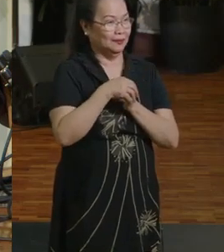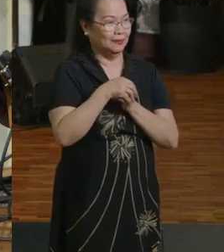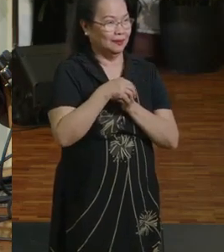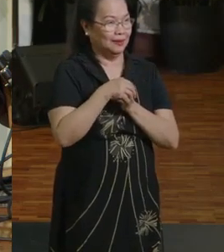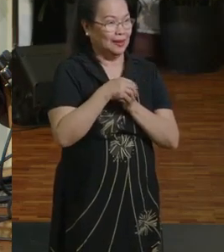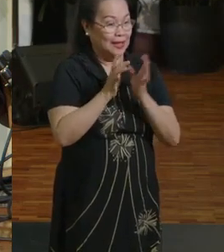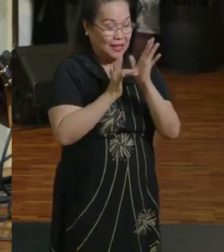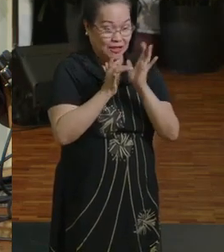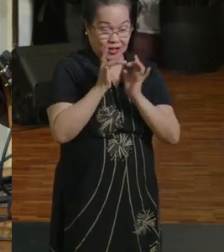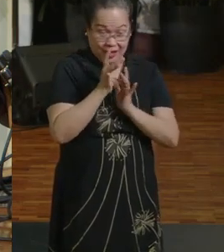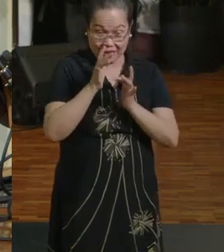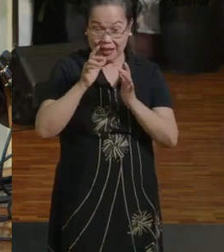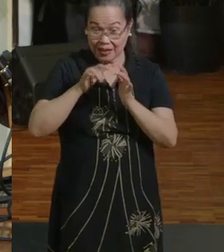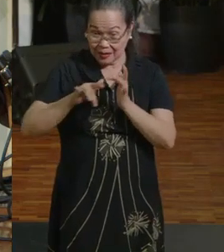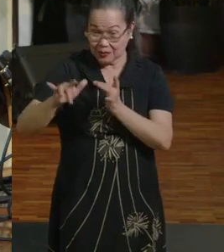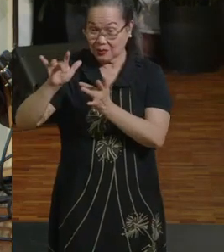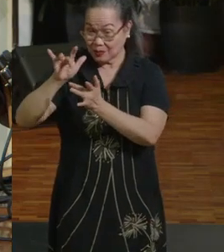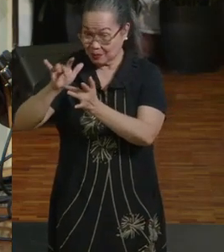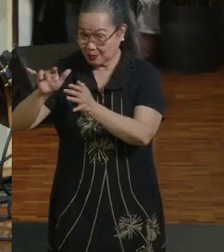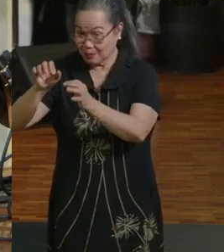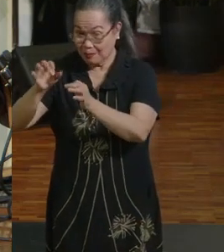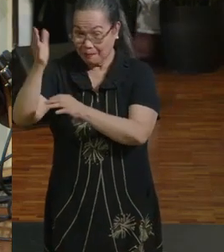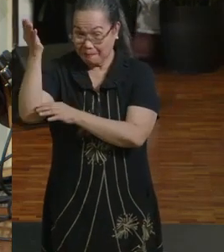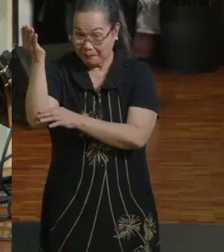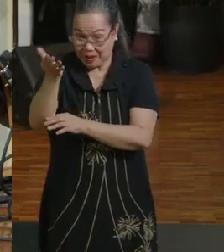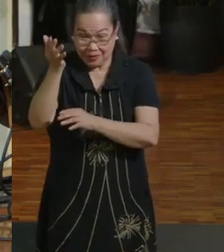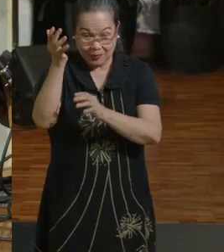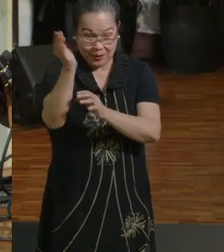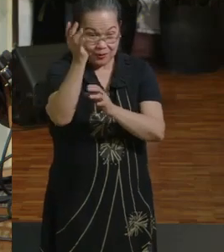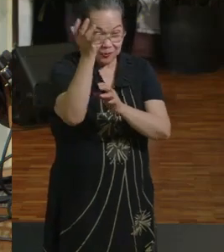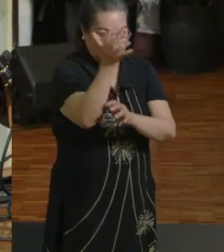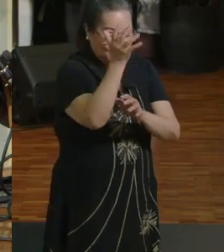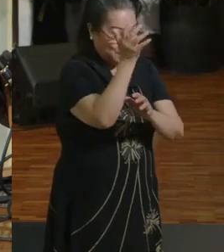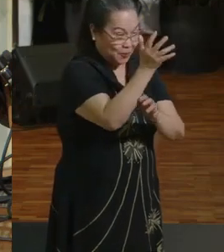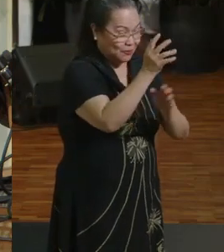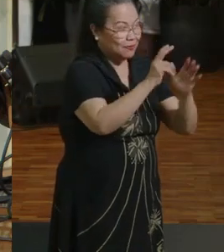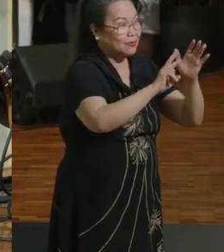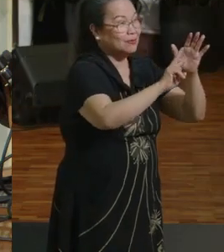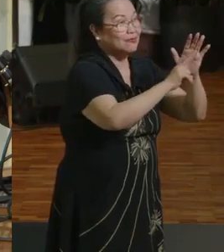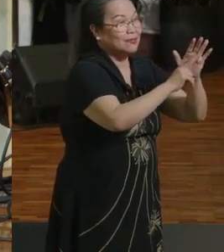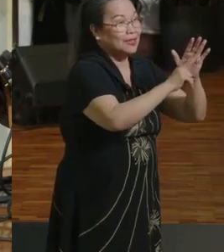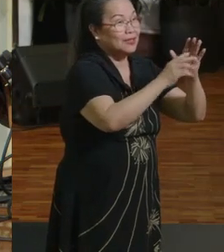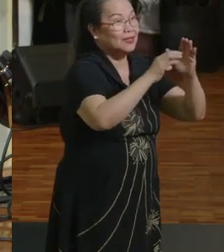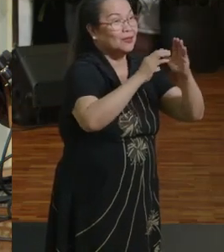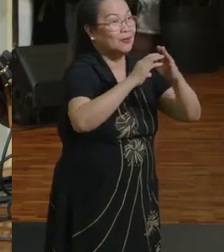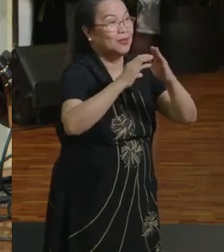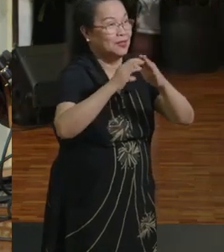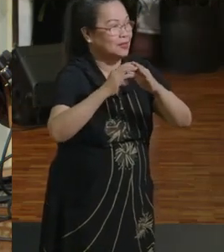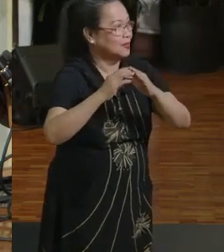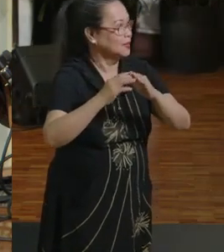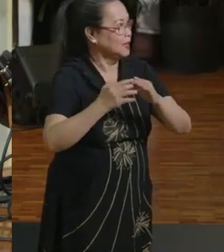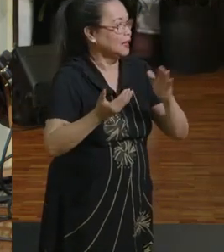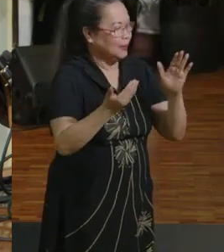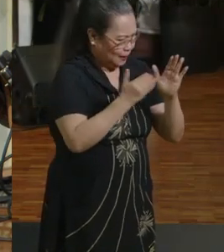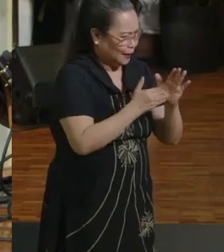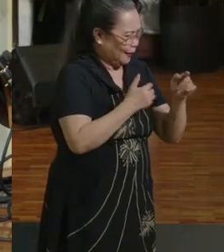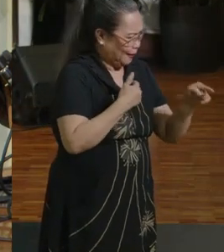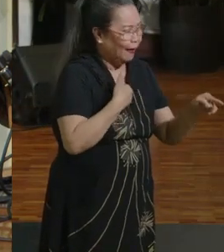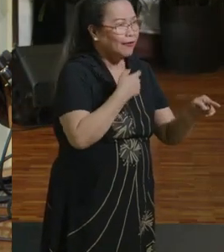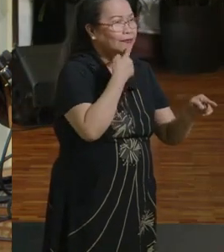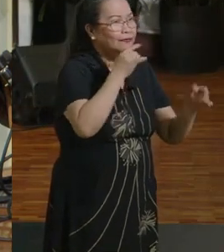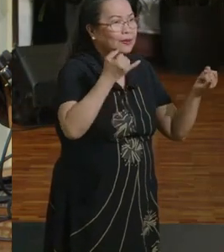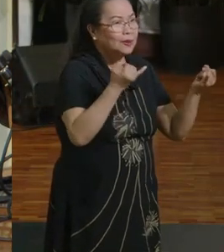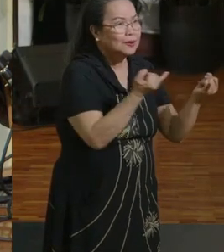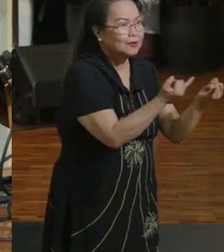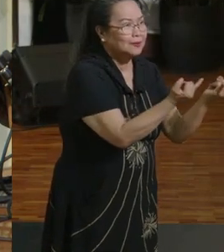sa mga cities and villages preaching the gospel of the kingdom of God. Tas dito ulit, meron na naman. At